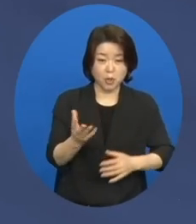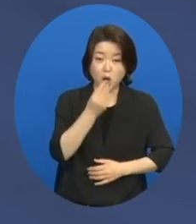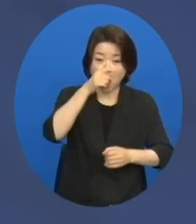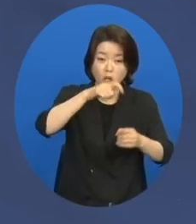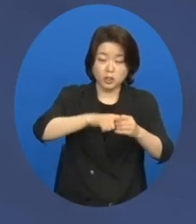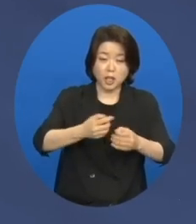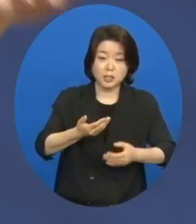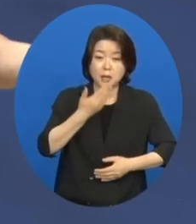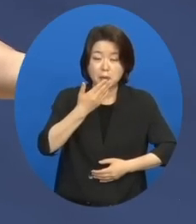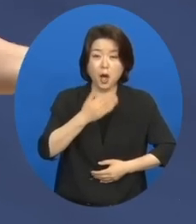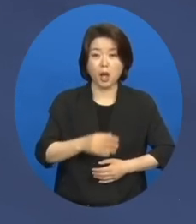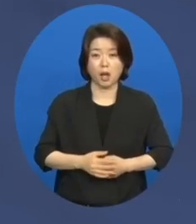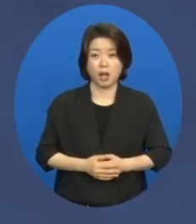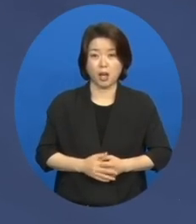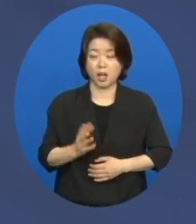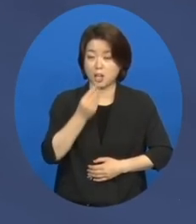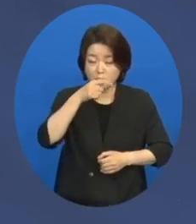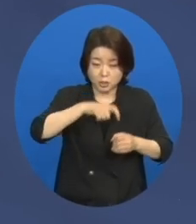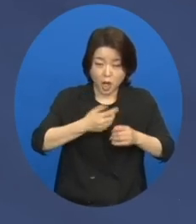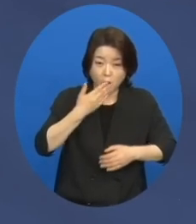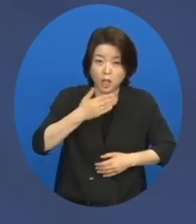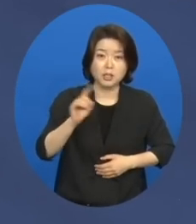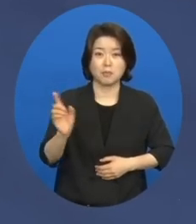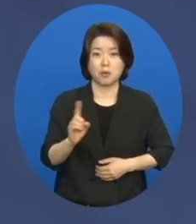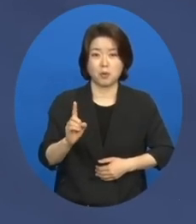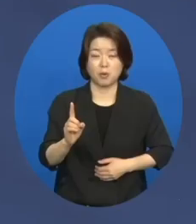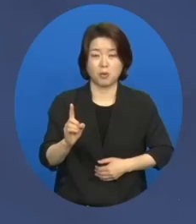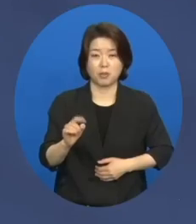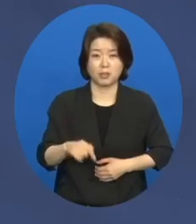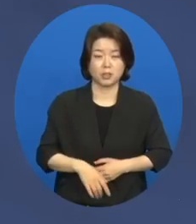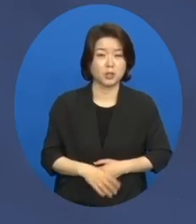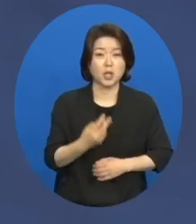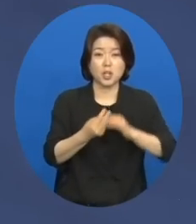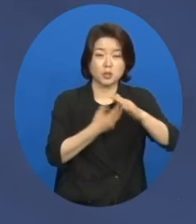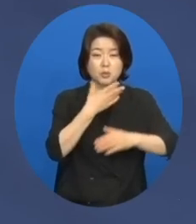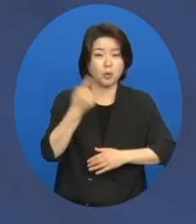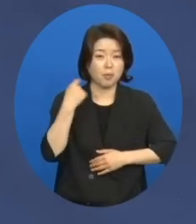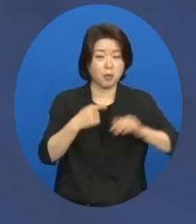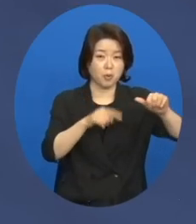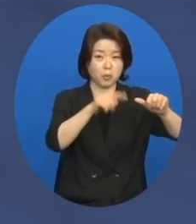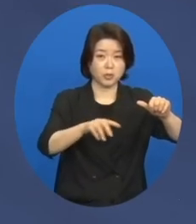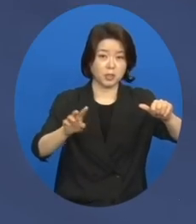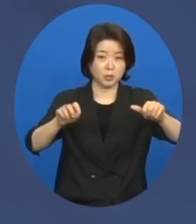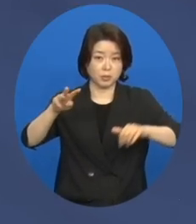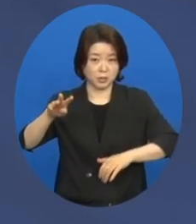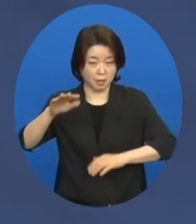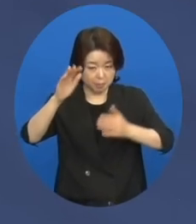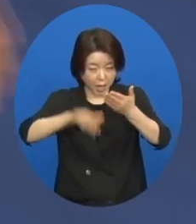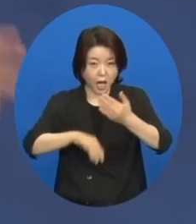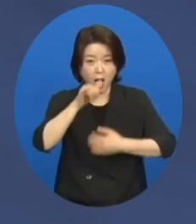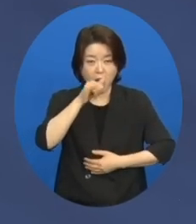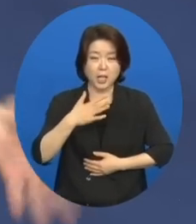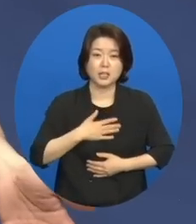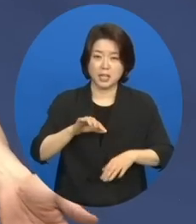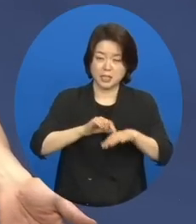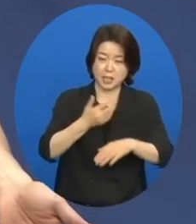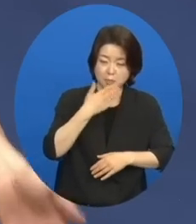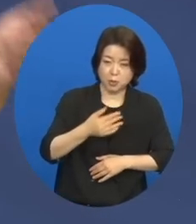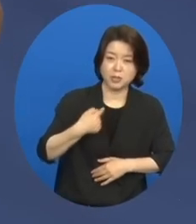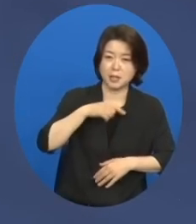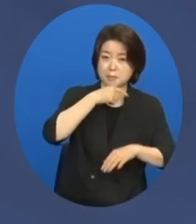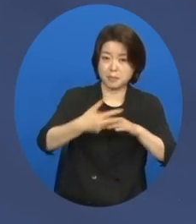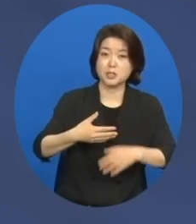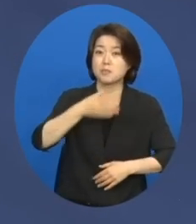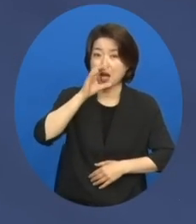그랬어요. 성찬이 뭘 말하는지 요한복음 6장 53절 이하에 주님이 정확하게 말해요. 내 살을 먹고 내 피를 마시는